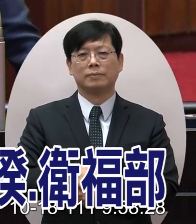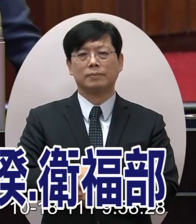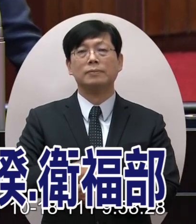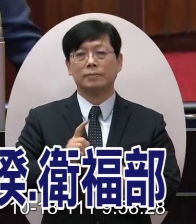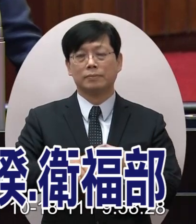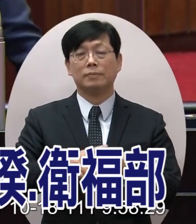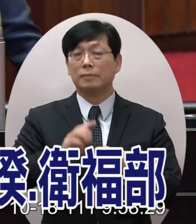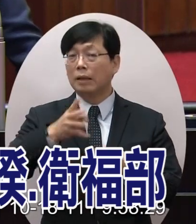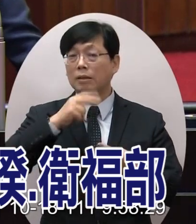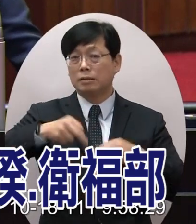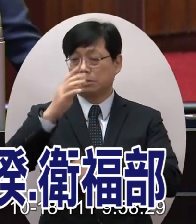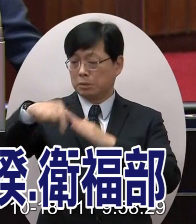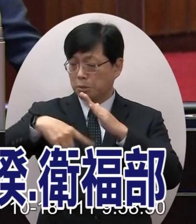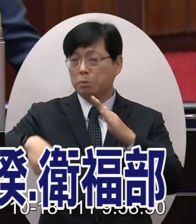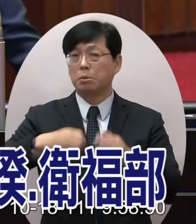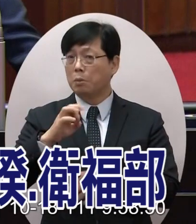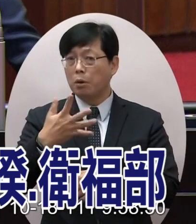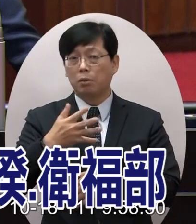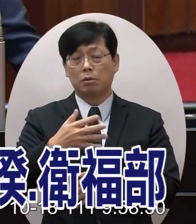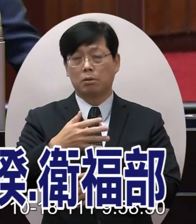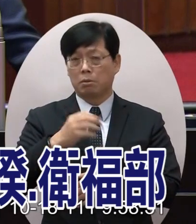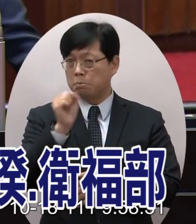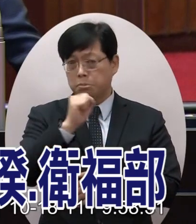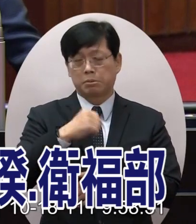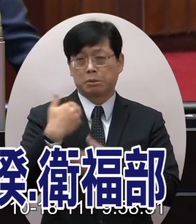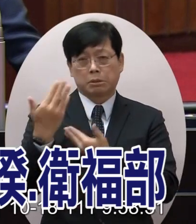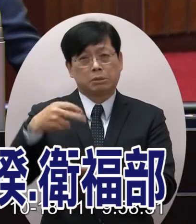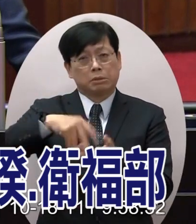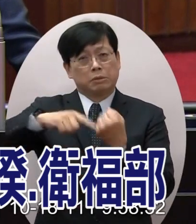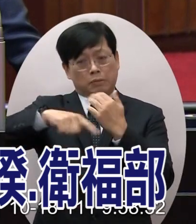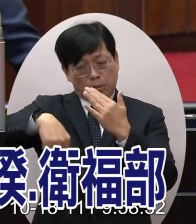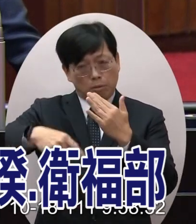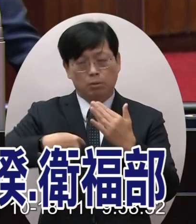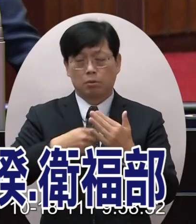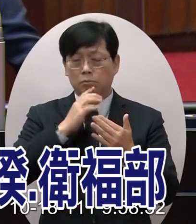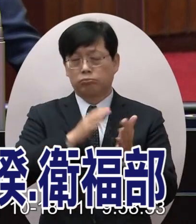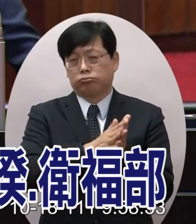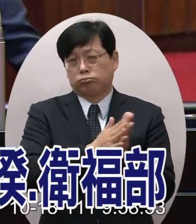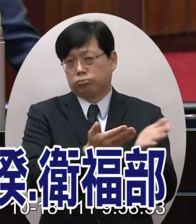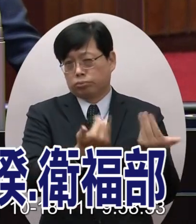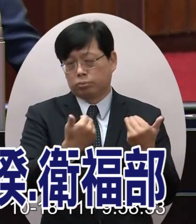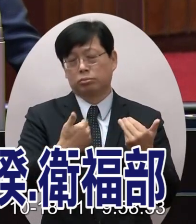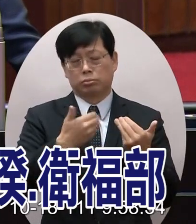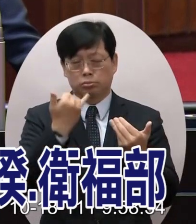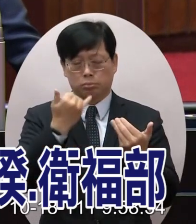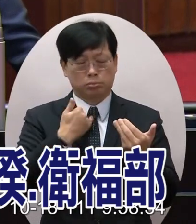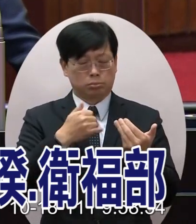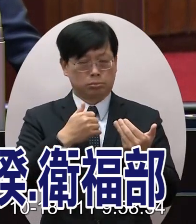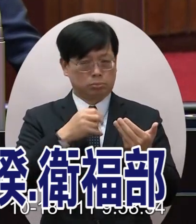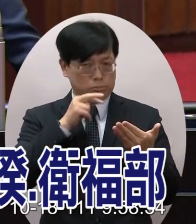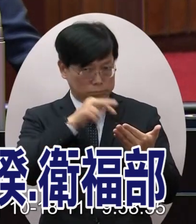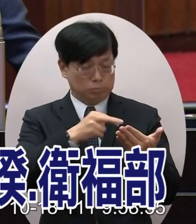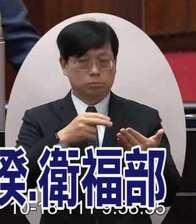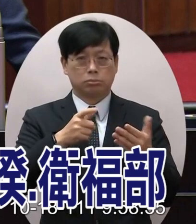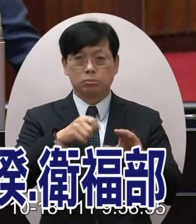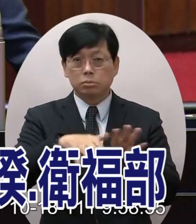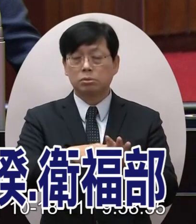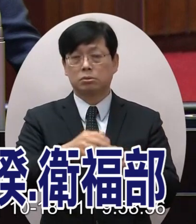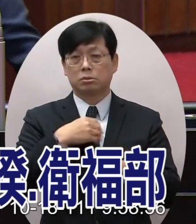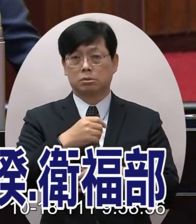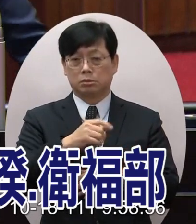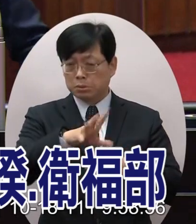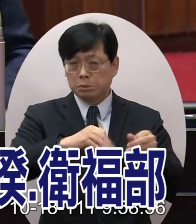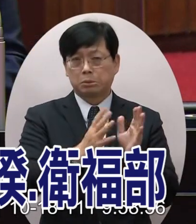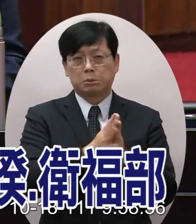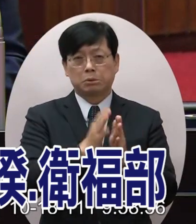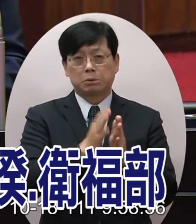对，但行政院为什么不肯给立法院要求要看文件的时候可以看到文件？拿所有的东西呢